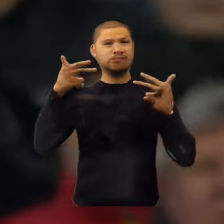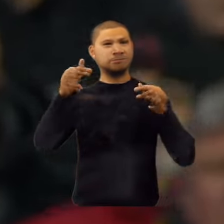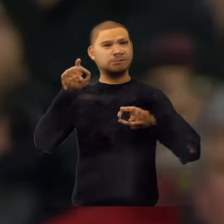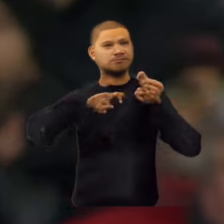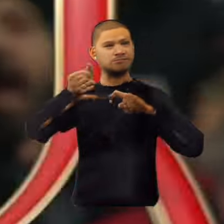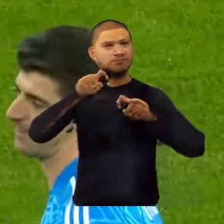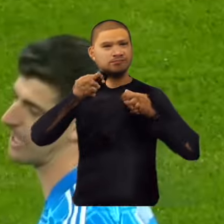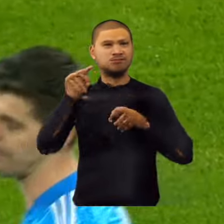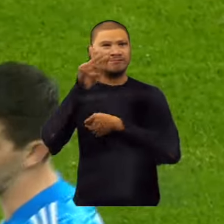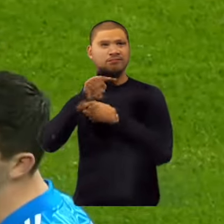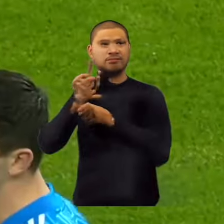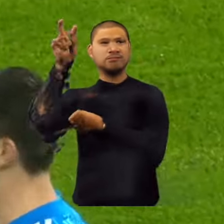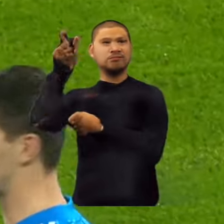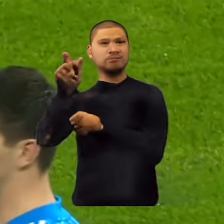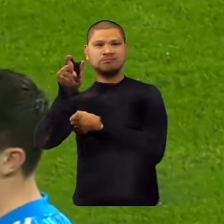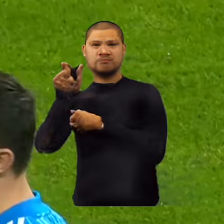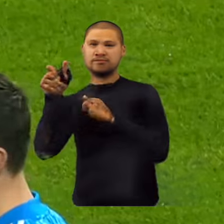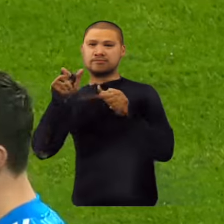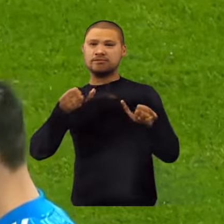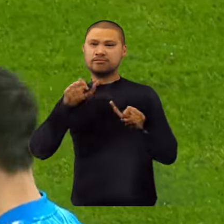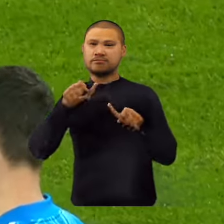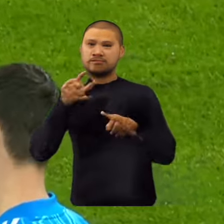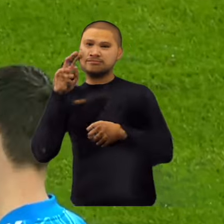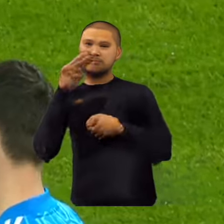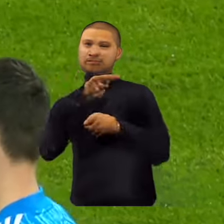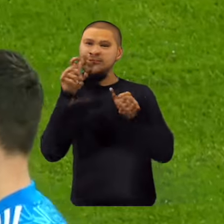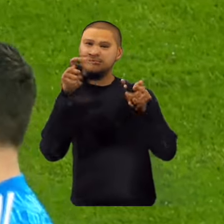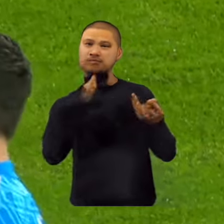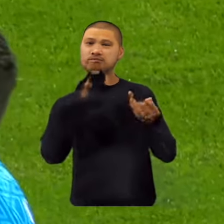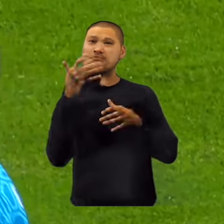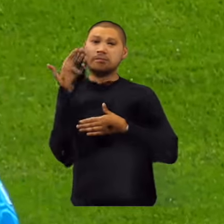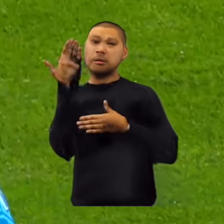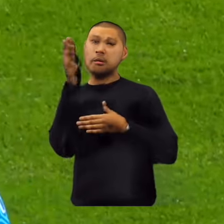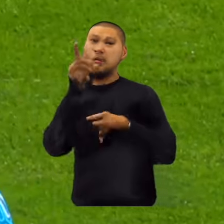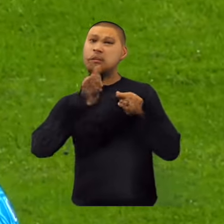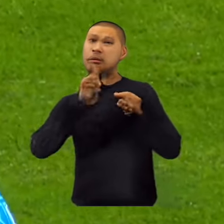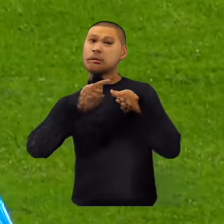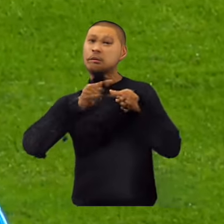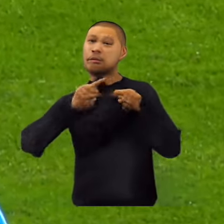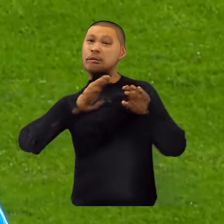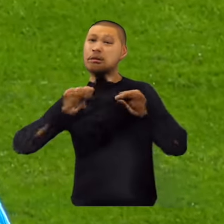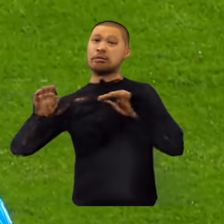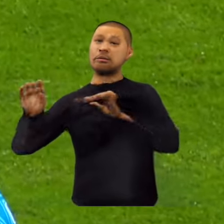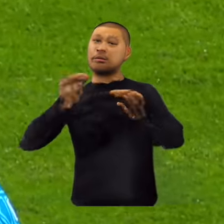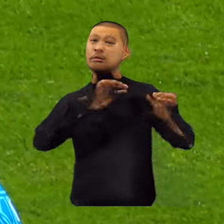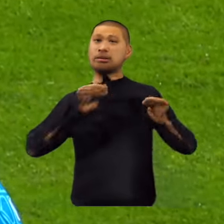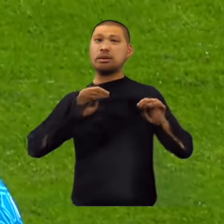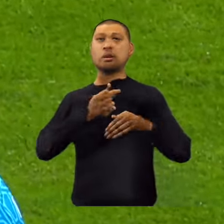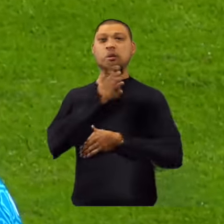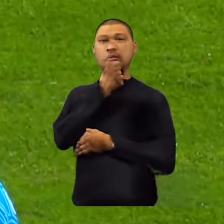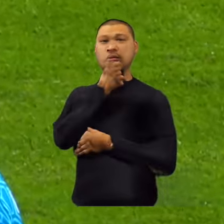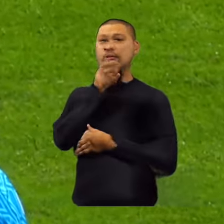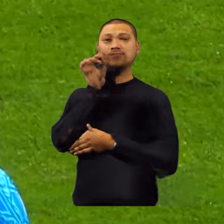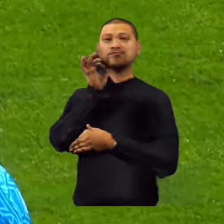ça. Il faut que le VAR intervienne, à moins qu'il ait signalé autre chose. Mais le juge de touche lui signalait un